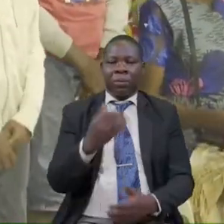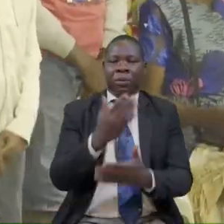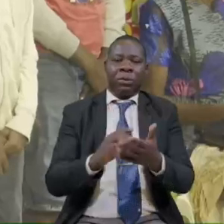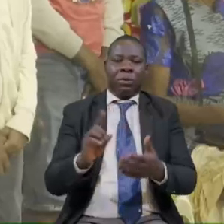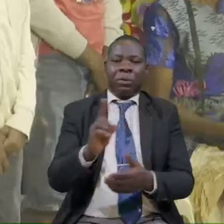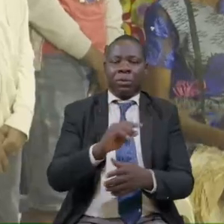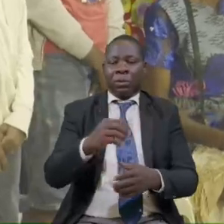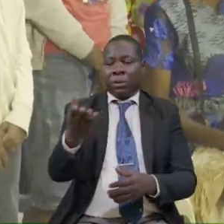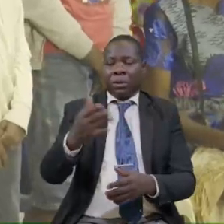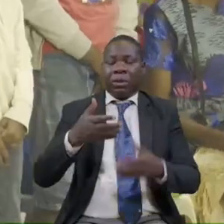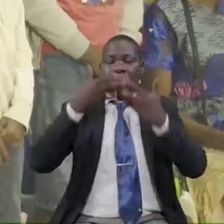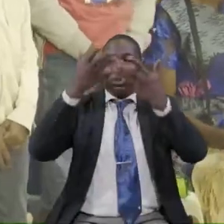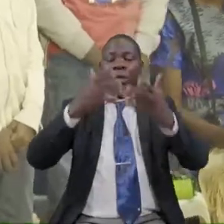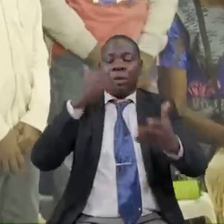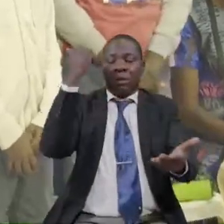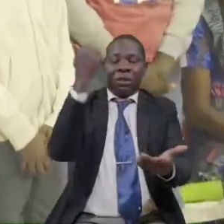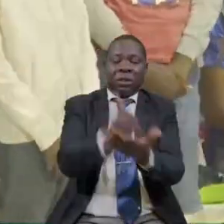Quelqu'un là-bas crie Amen.